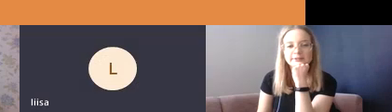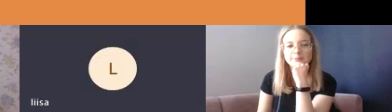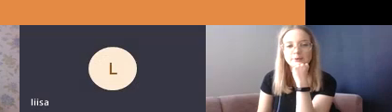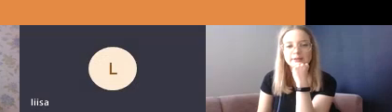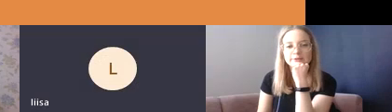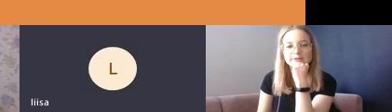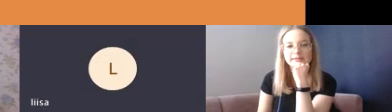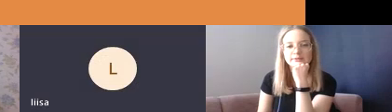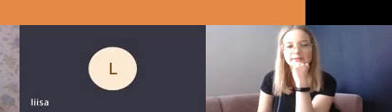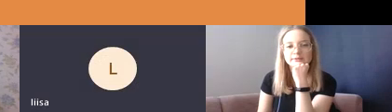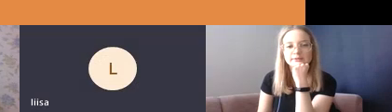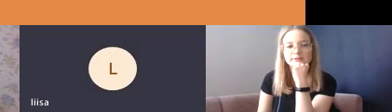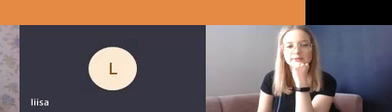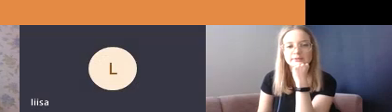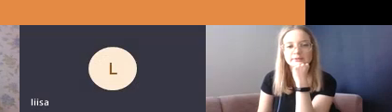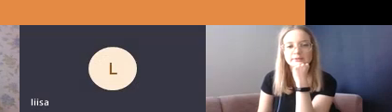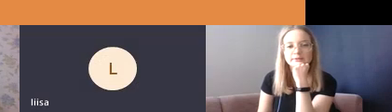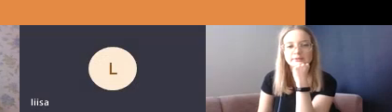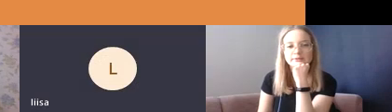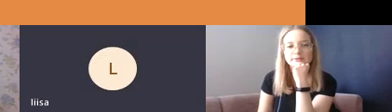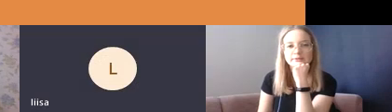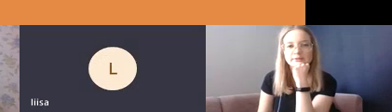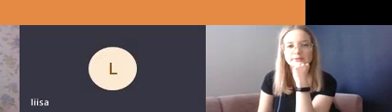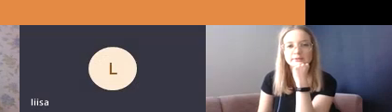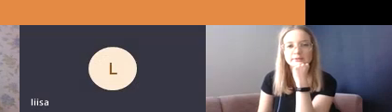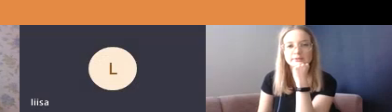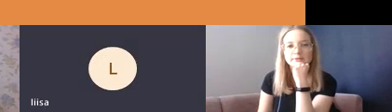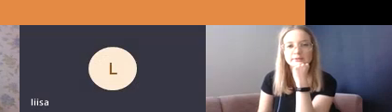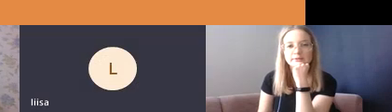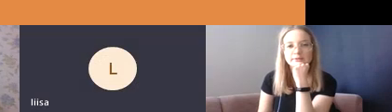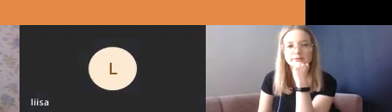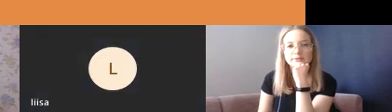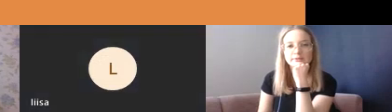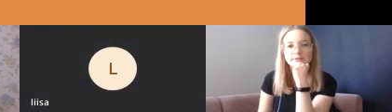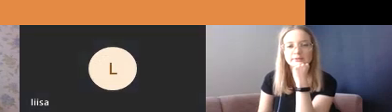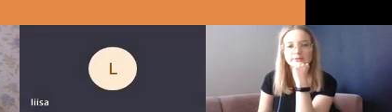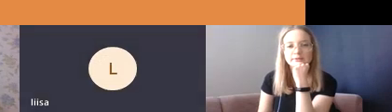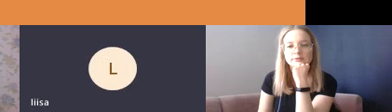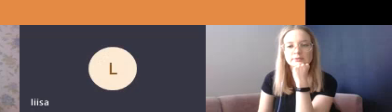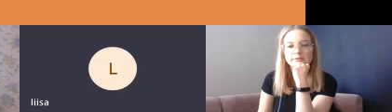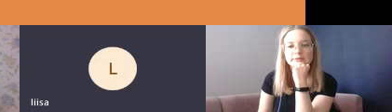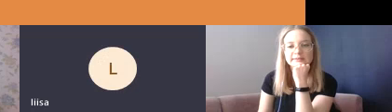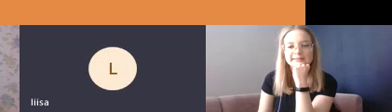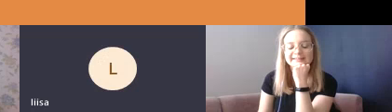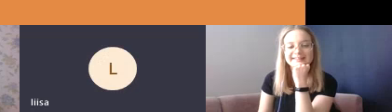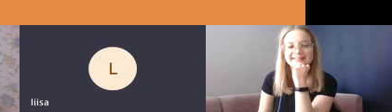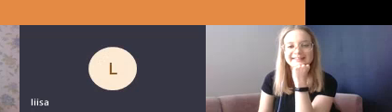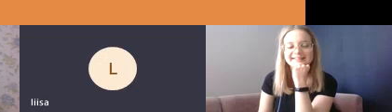Ja, siin võib olla... See chat peaks ülevalt olema, ülevalt paremalt poolt.